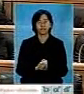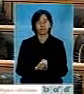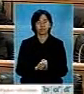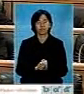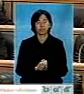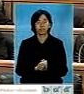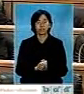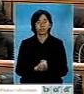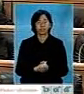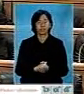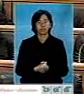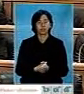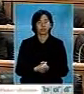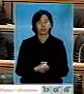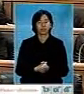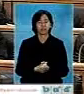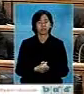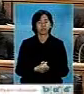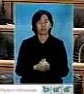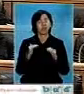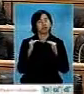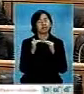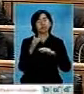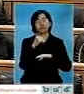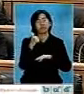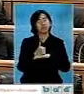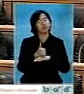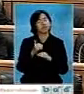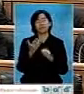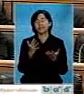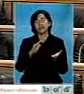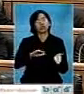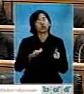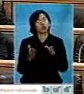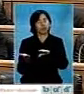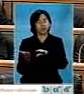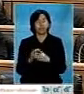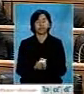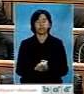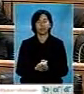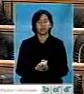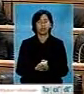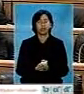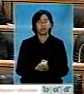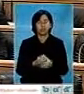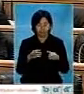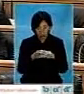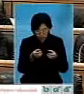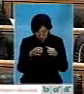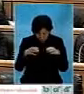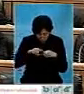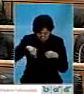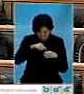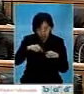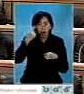ยุบโดนตัดสิทธิ์เป็นผู้ร่วมทําการโดยเขา